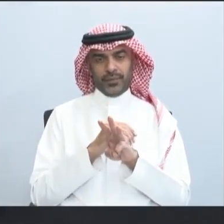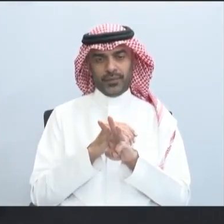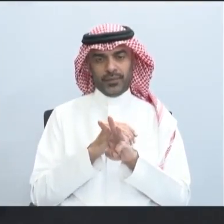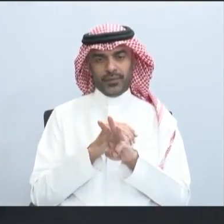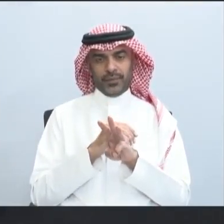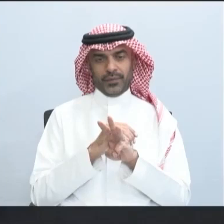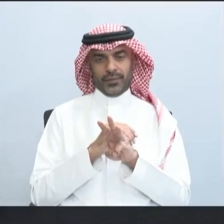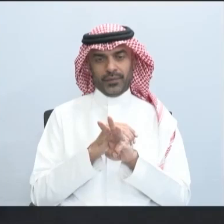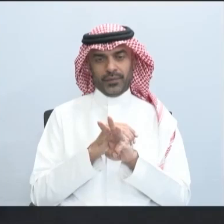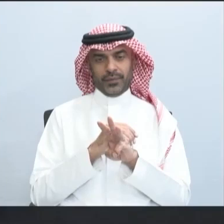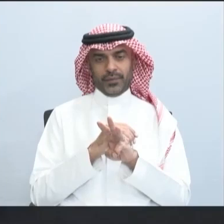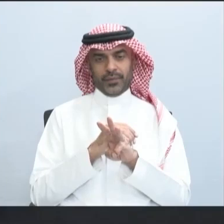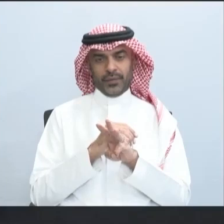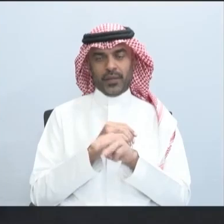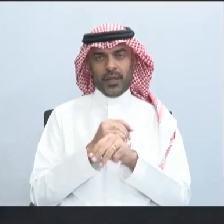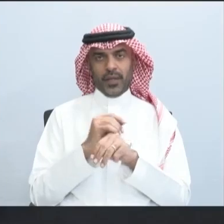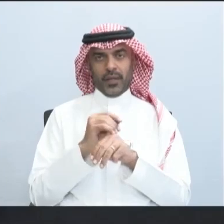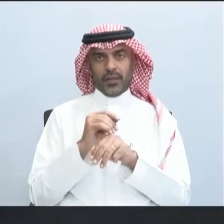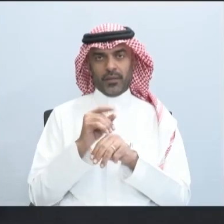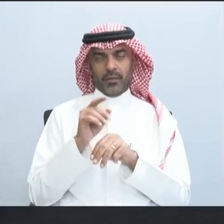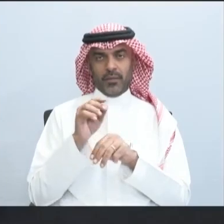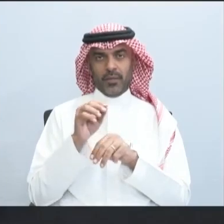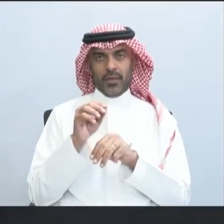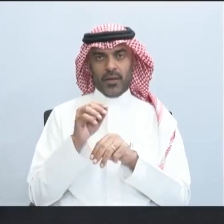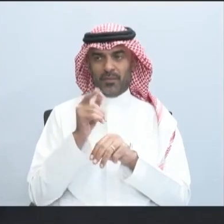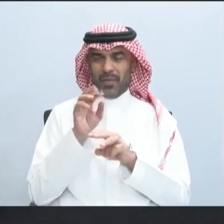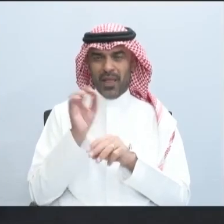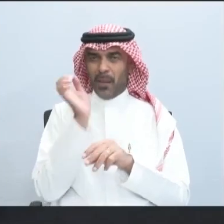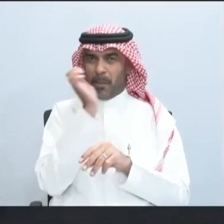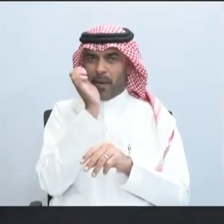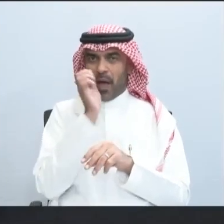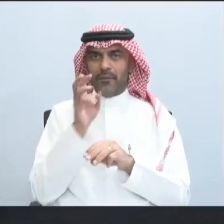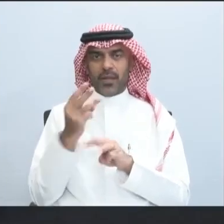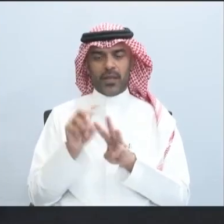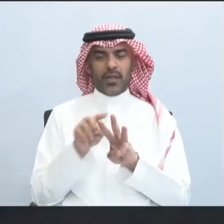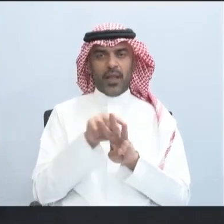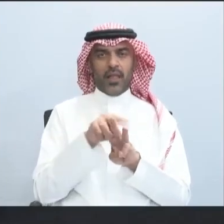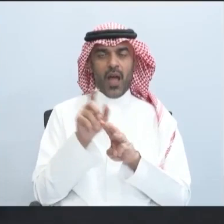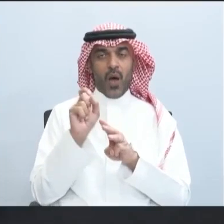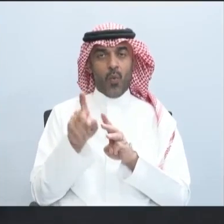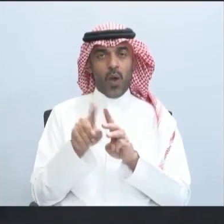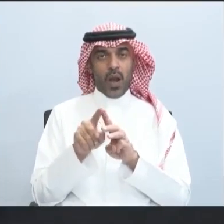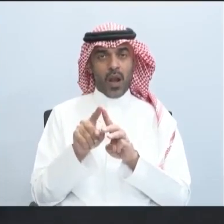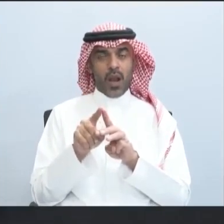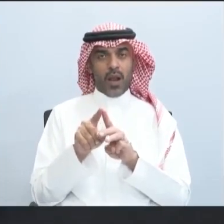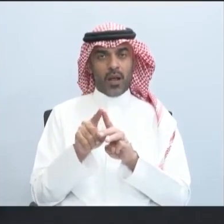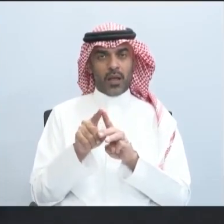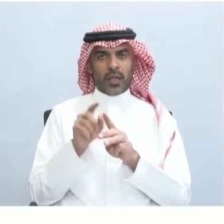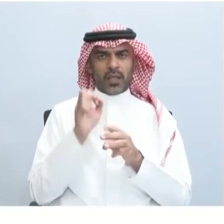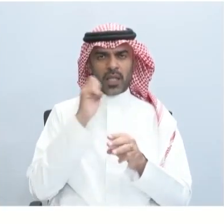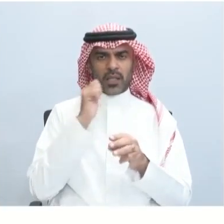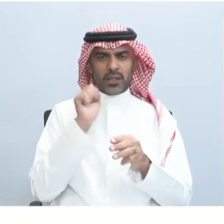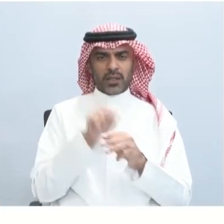ان الماء على سطح الارض بحالاته الثلاث الصلبه وقد